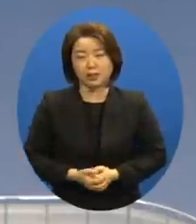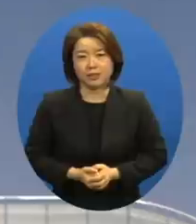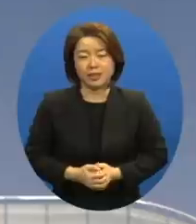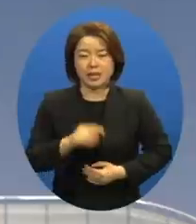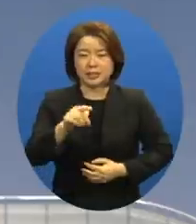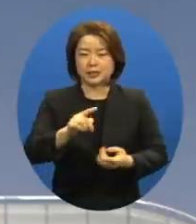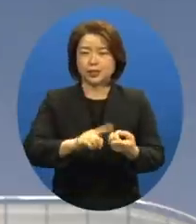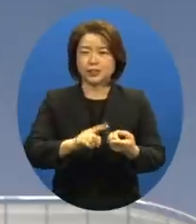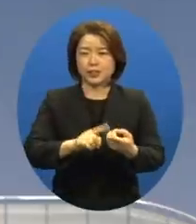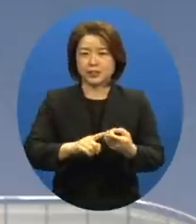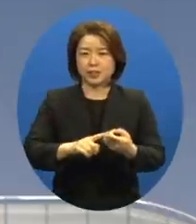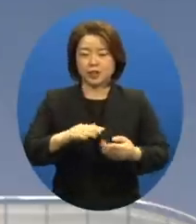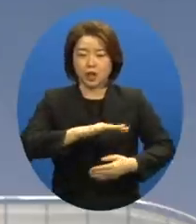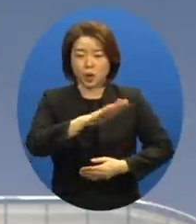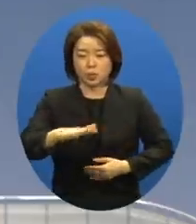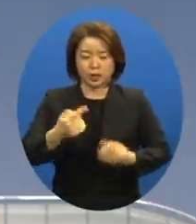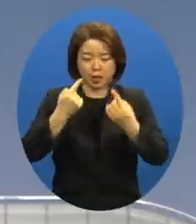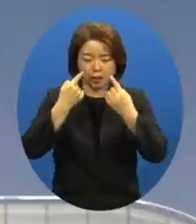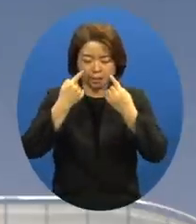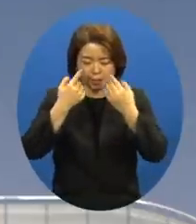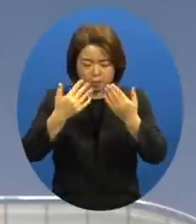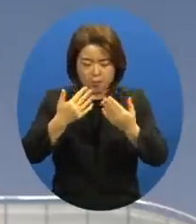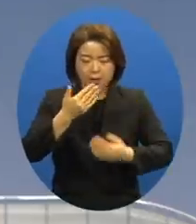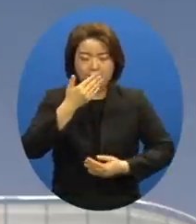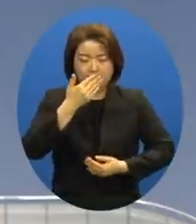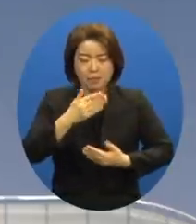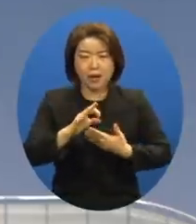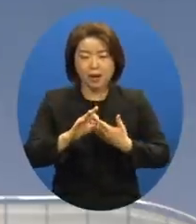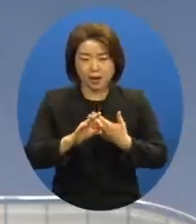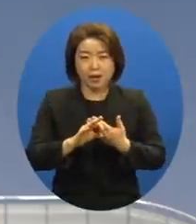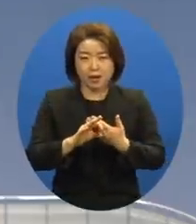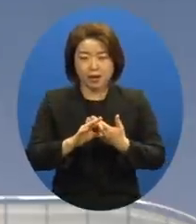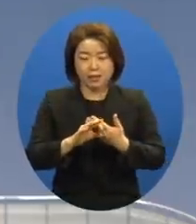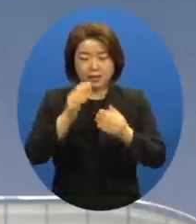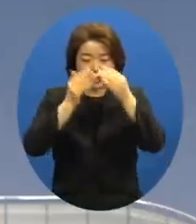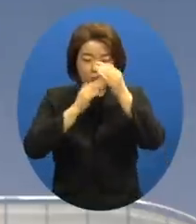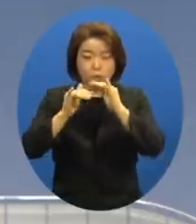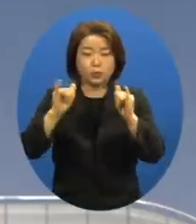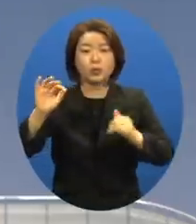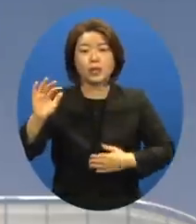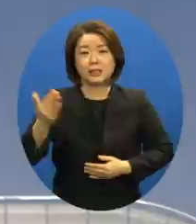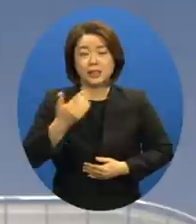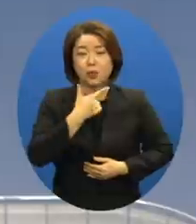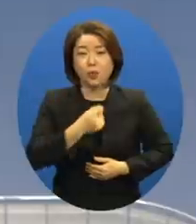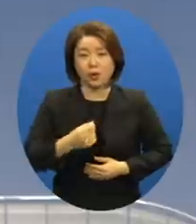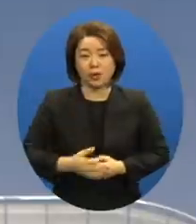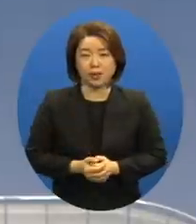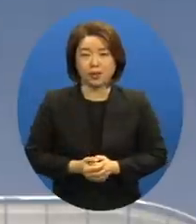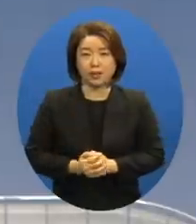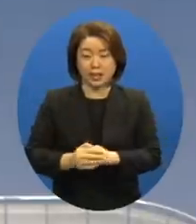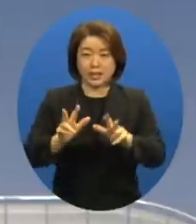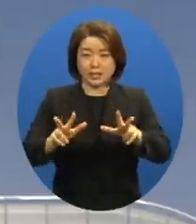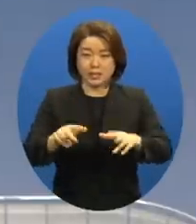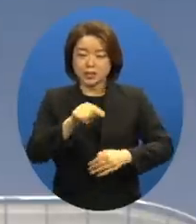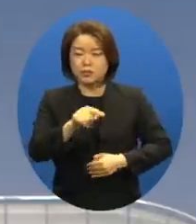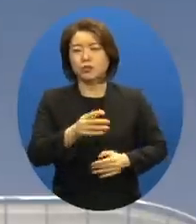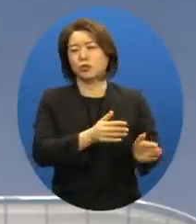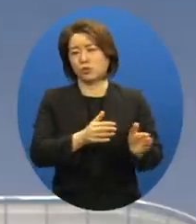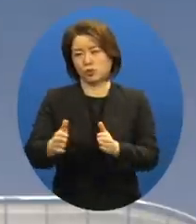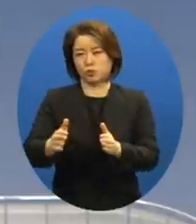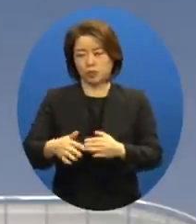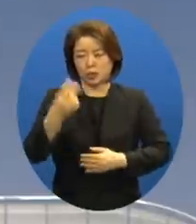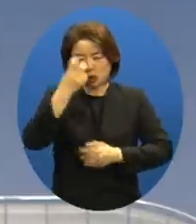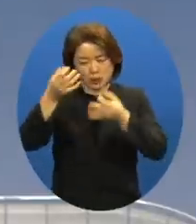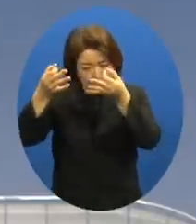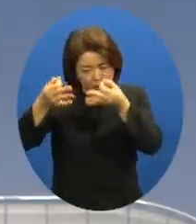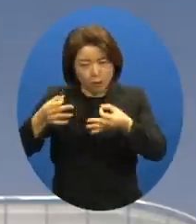그 점에 대해서 우리가 분명 알 수 있는 성도가 되기를 원하시는 겁니다 지금이야말로 그것을 준비해야 되고 점검